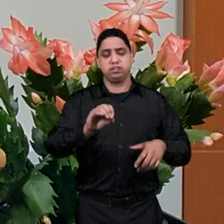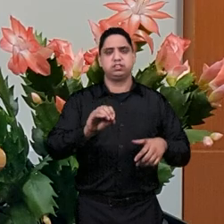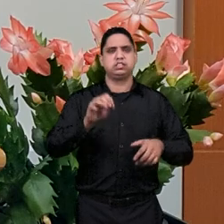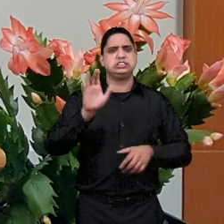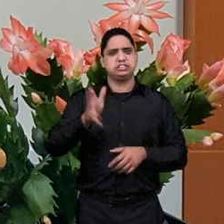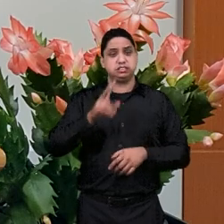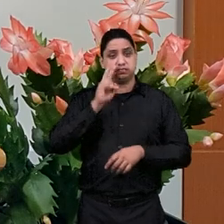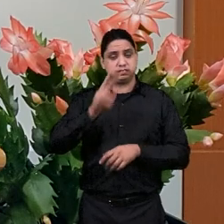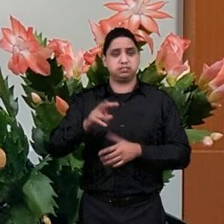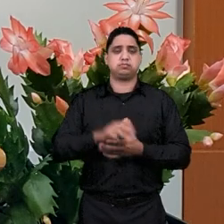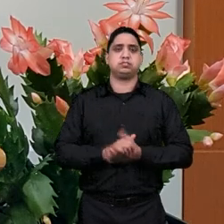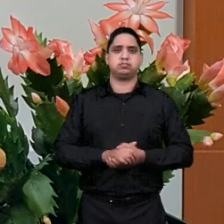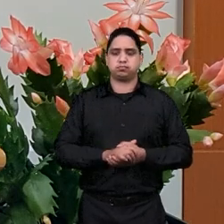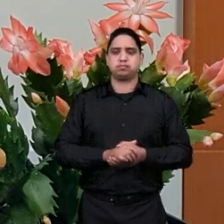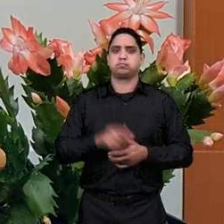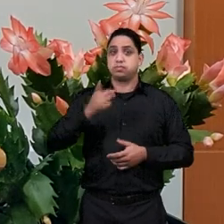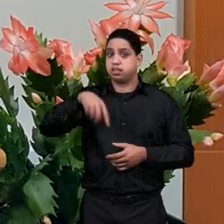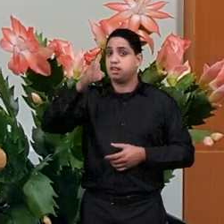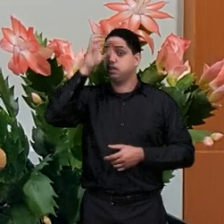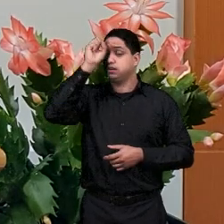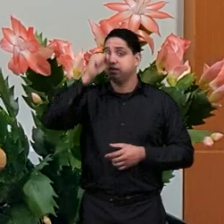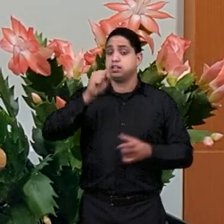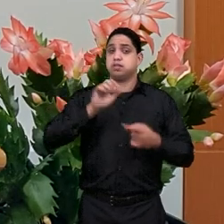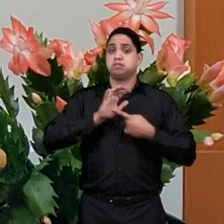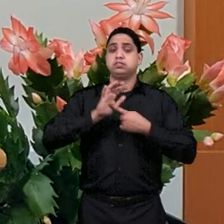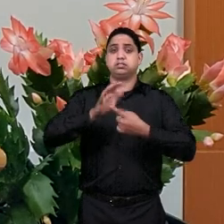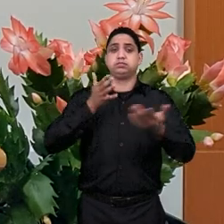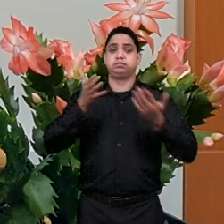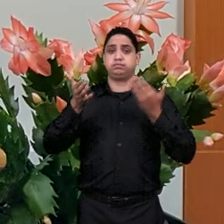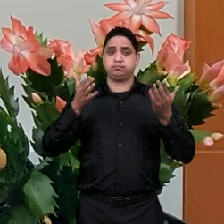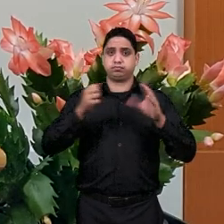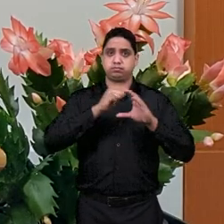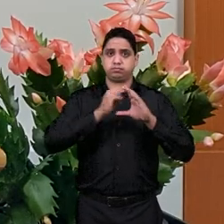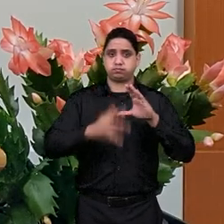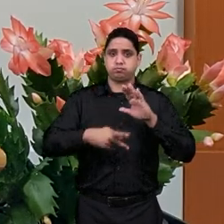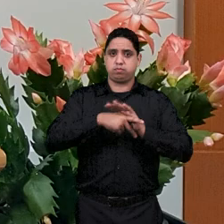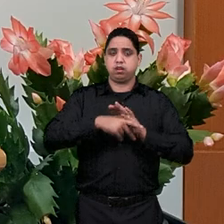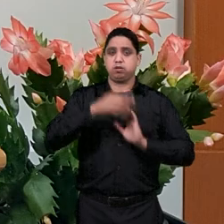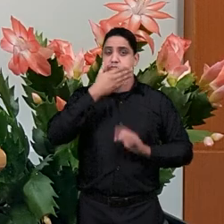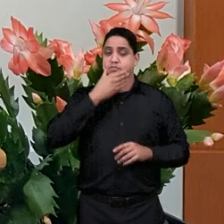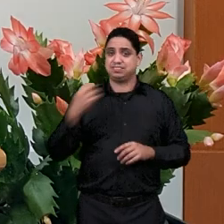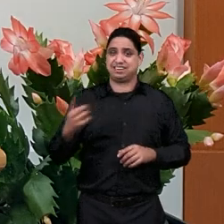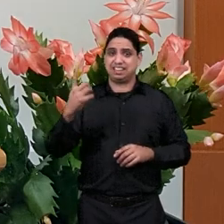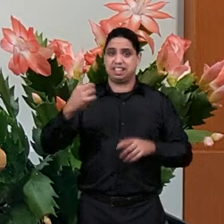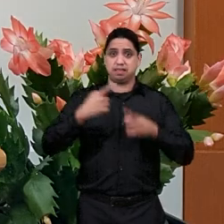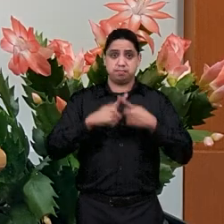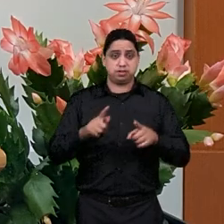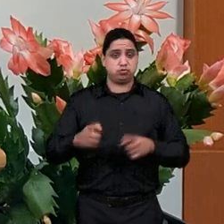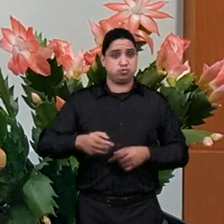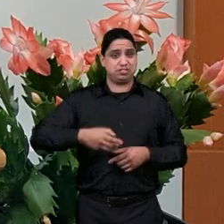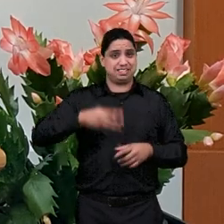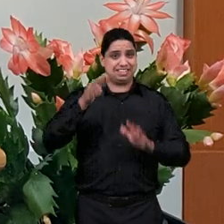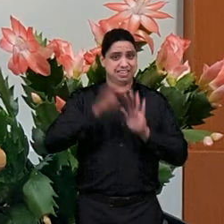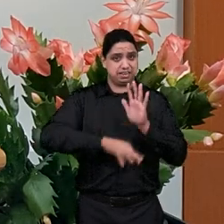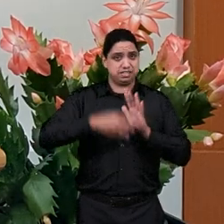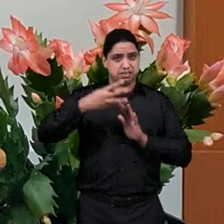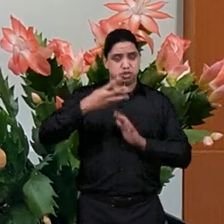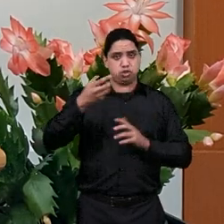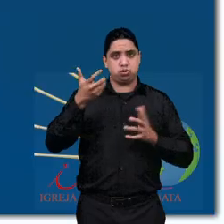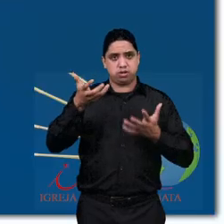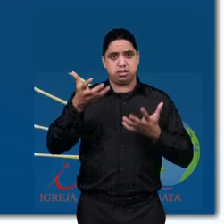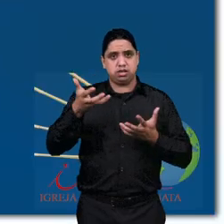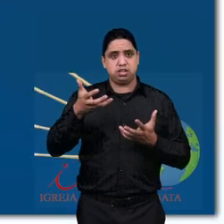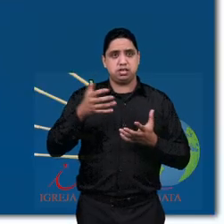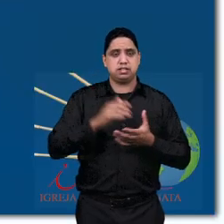identifié avec une caractéristique de David. Mais un troisième texte que j'aimerais que vous puissiez